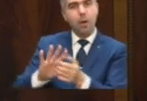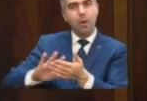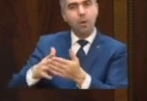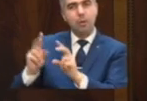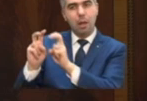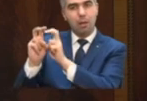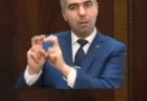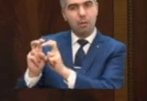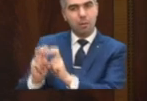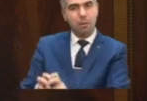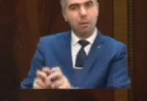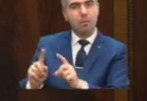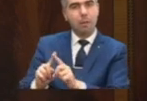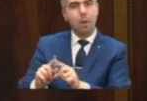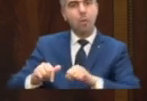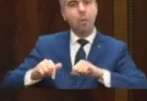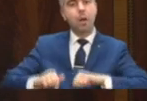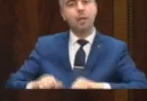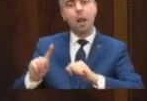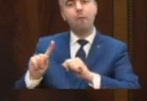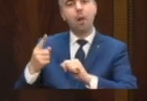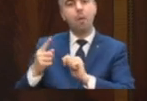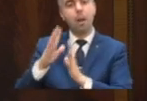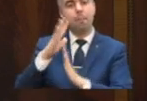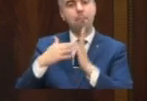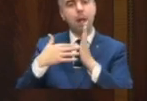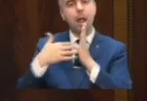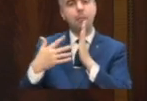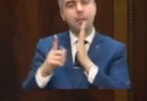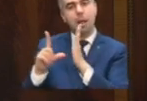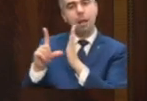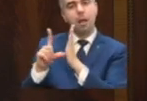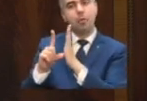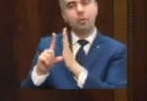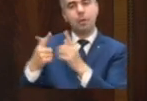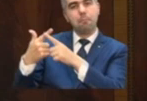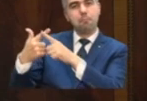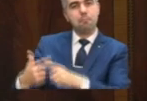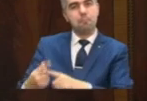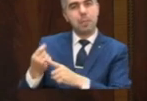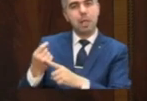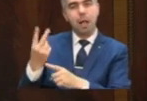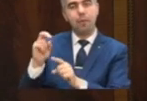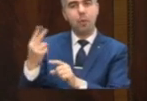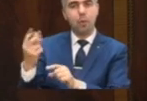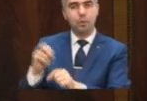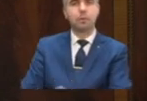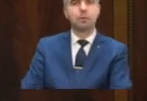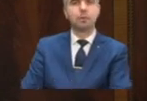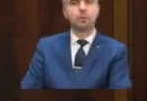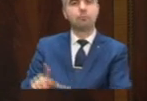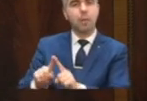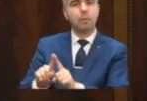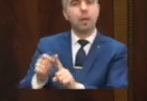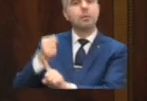مستويات تنفيذ ما التزمت به وزارتكم في قانون المالية لسنة 2020، لا سيما مواصلة